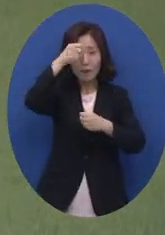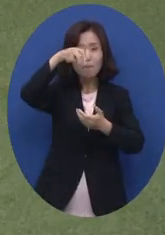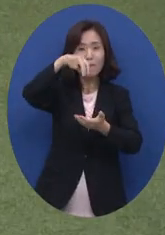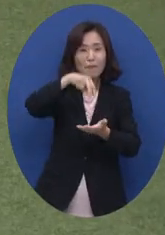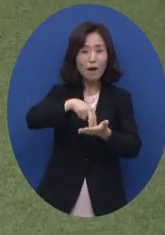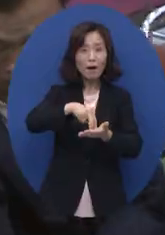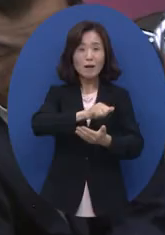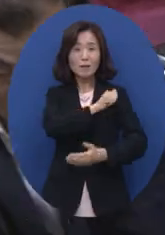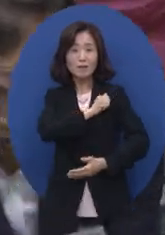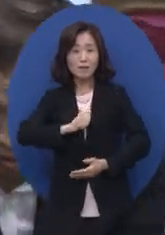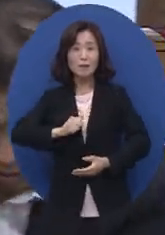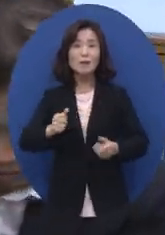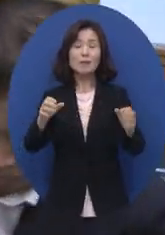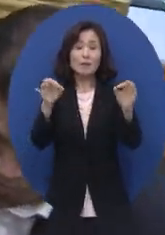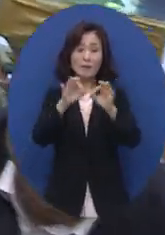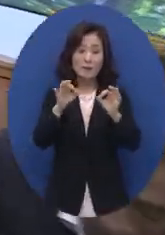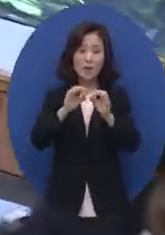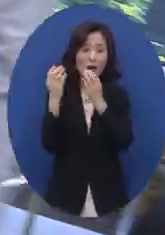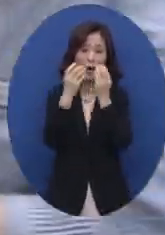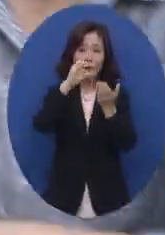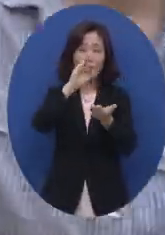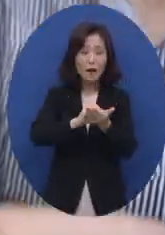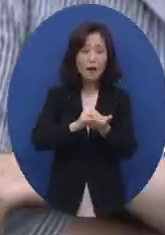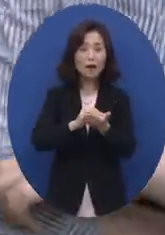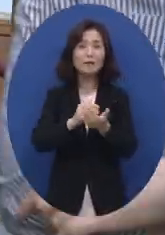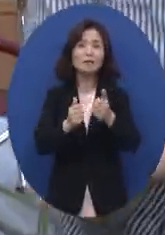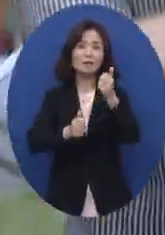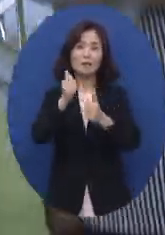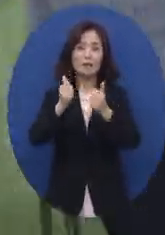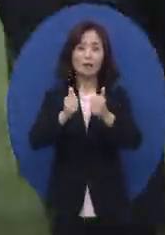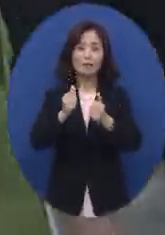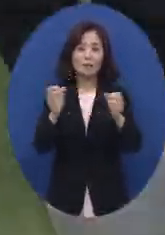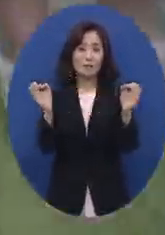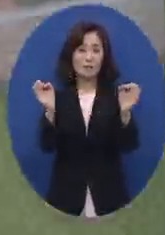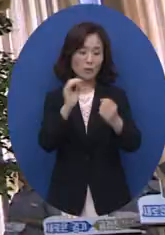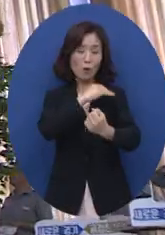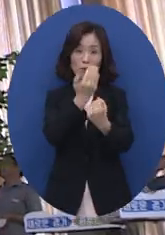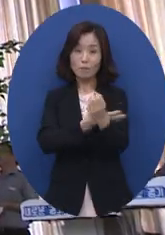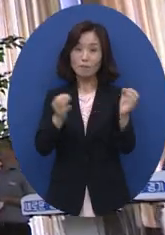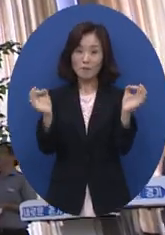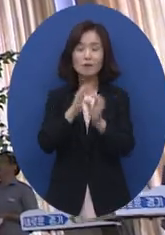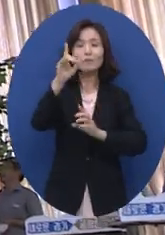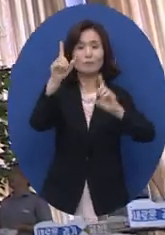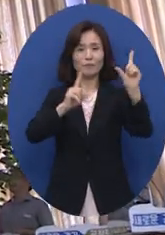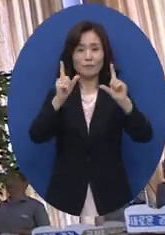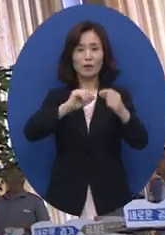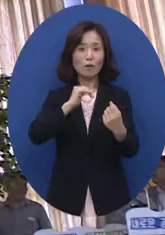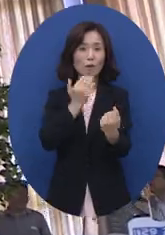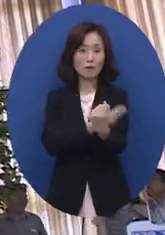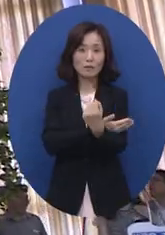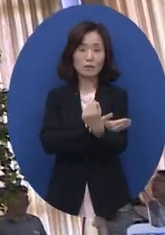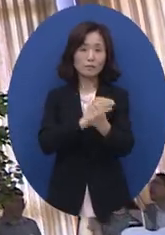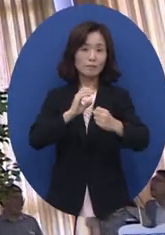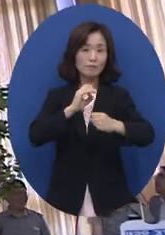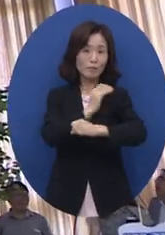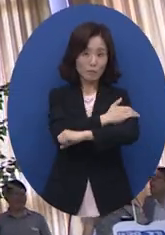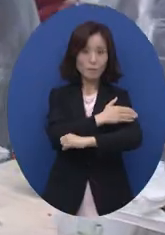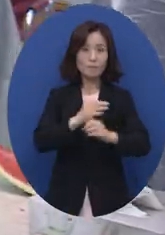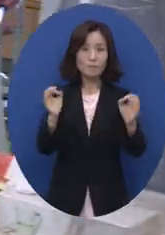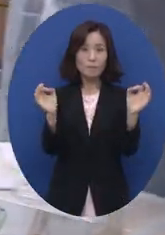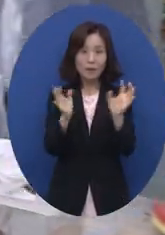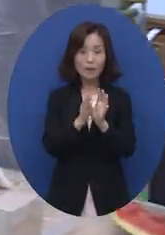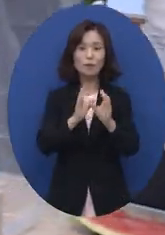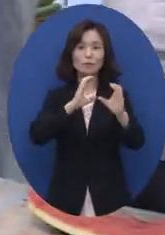수박 빨리 먹기 시합을 벌이는 때 말 그대로 파격적인 모습을 연출했습니다 번 1 벗어던지고 소통의 옷에 리븐